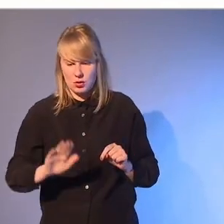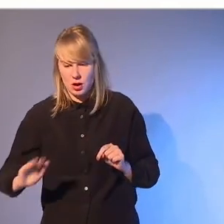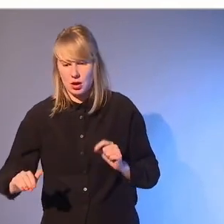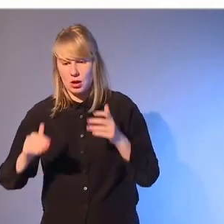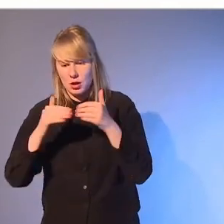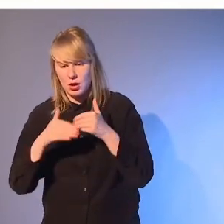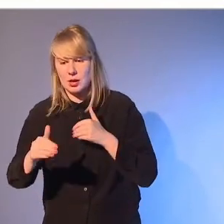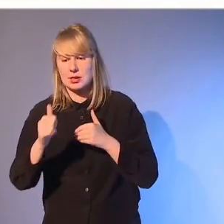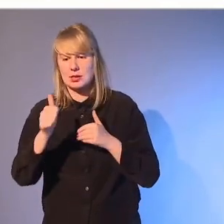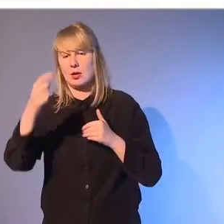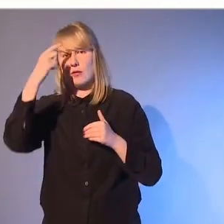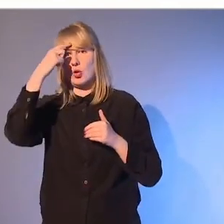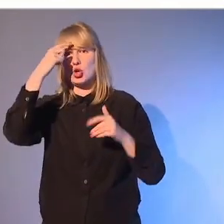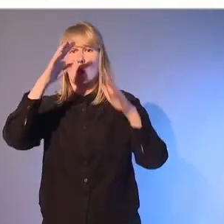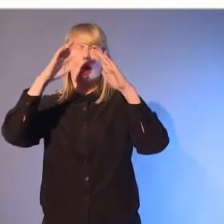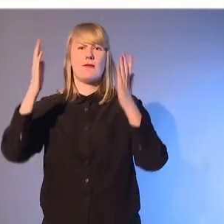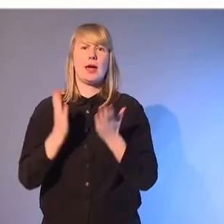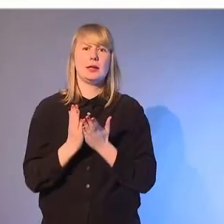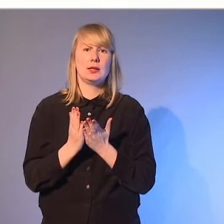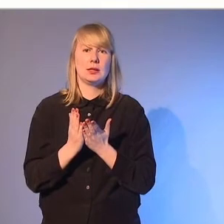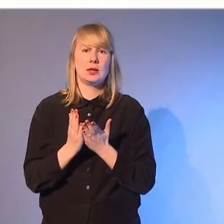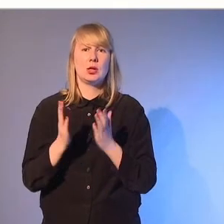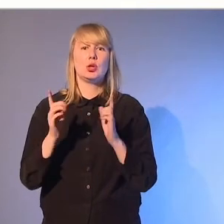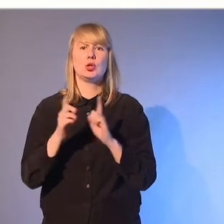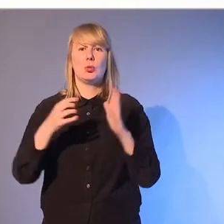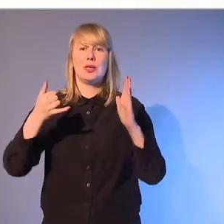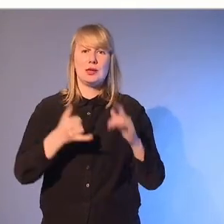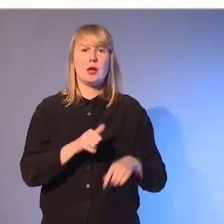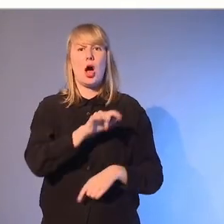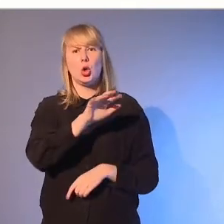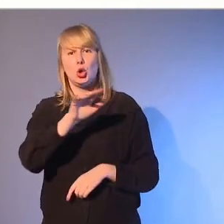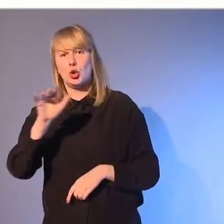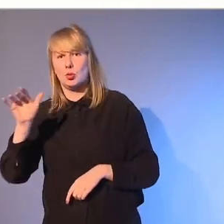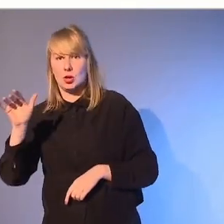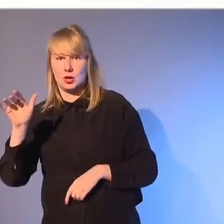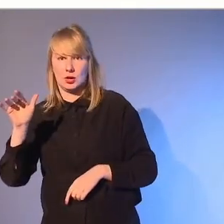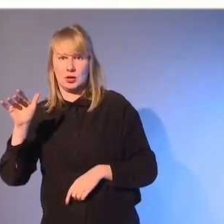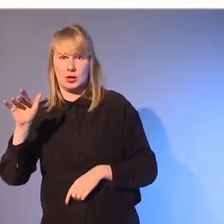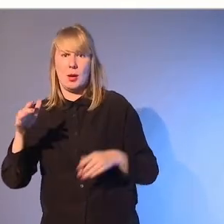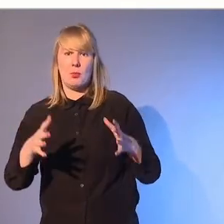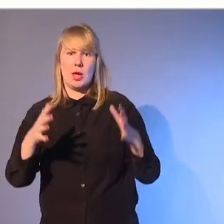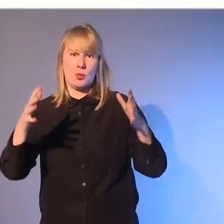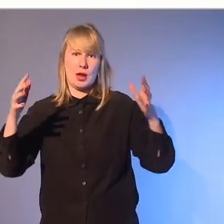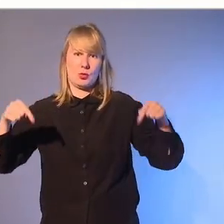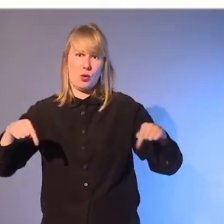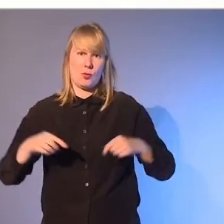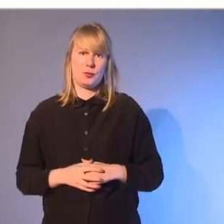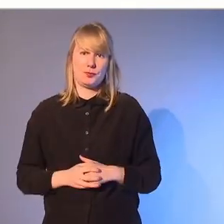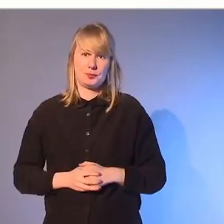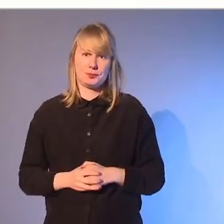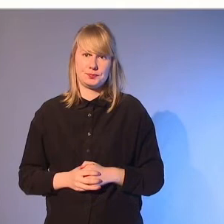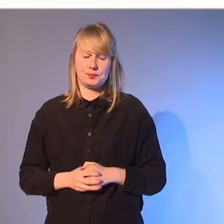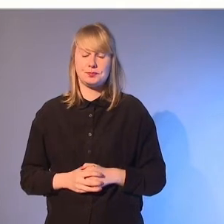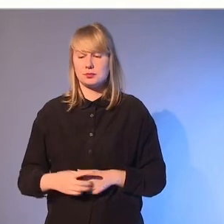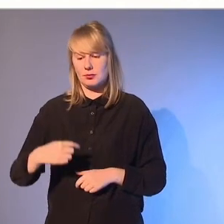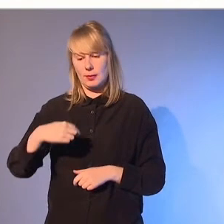være i stand til å forstå en verden som er styrt av algoritmer i større og større grad. Og da